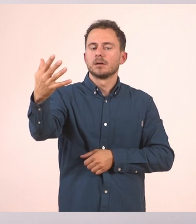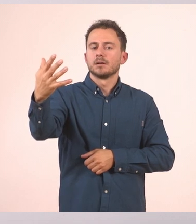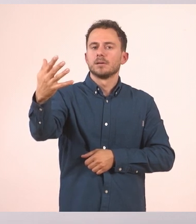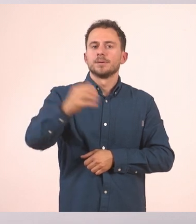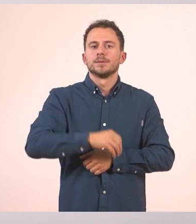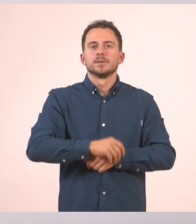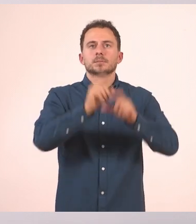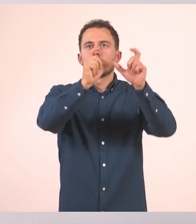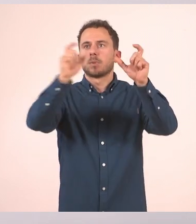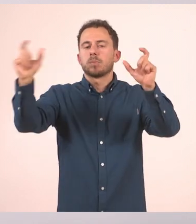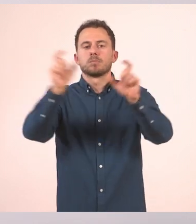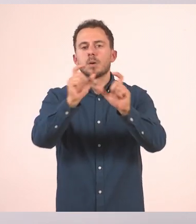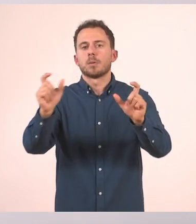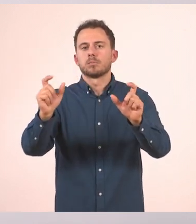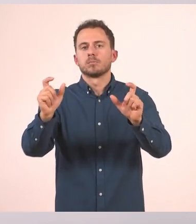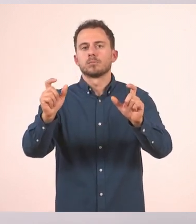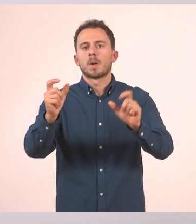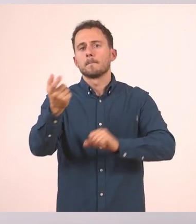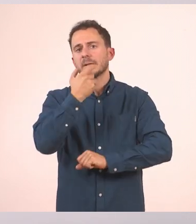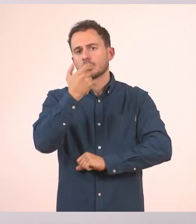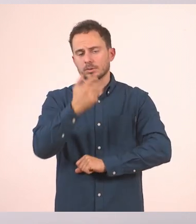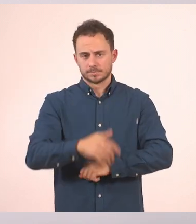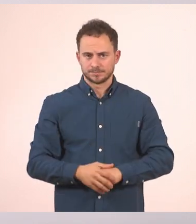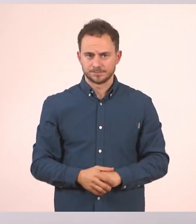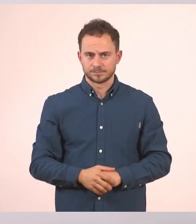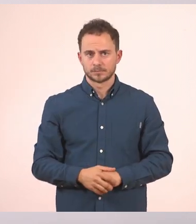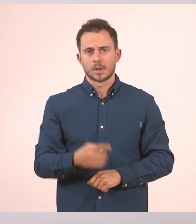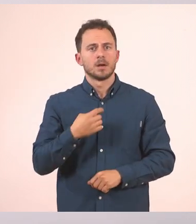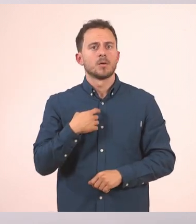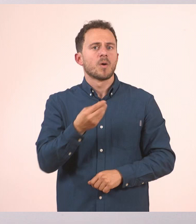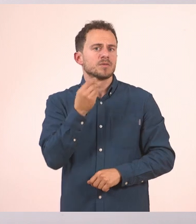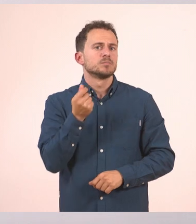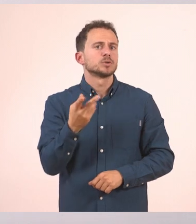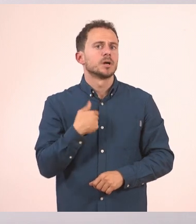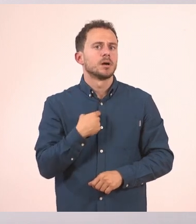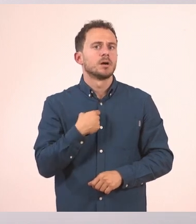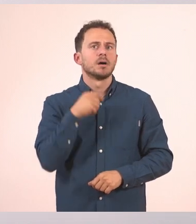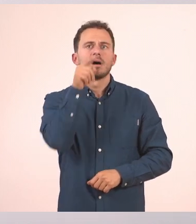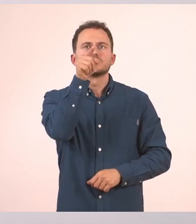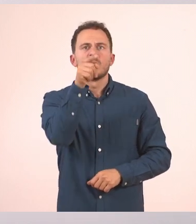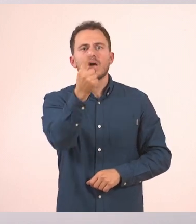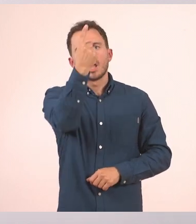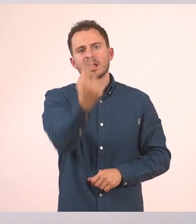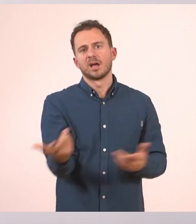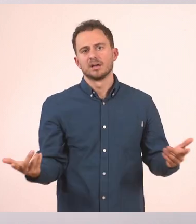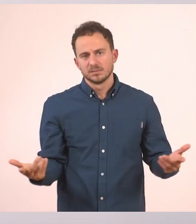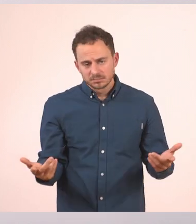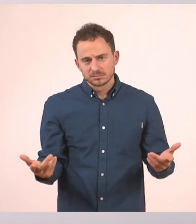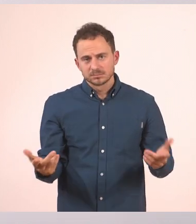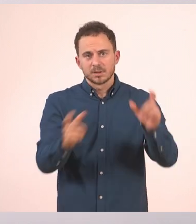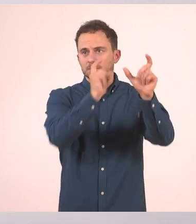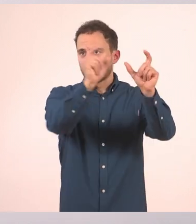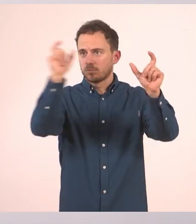1, 2, 3, 4, 5 ωραιότατα μπισκότα. Και εγώ επέλεξα να φάω αυτό. Πόσα μπισκότα